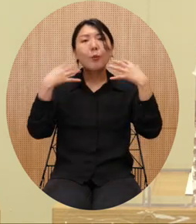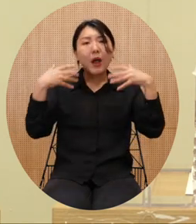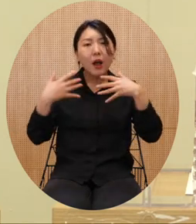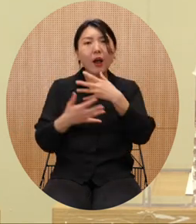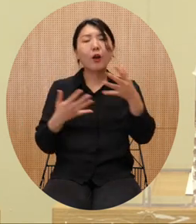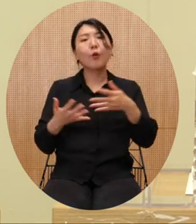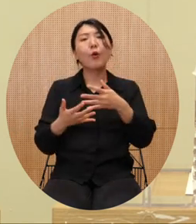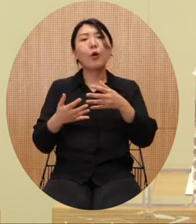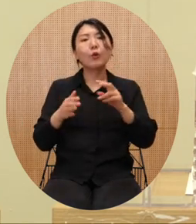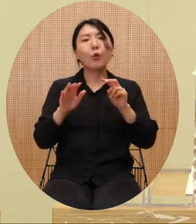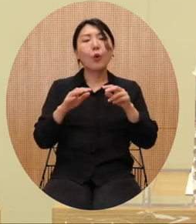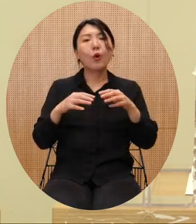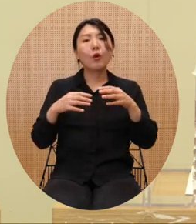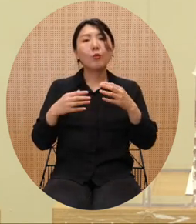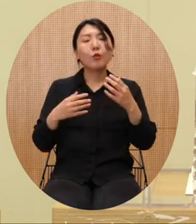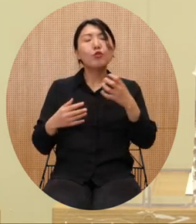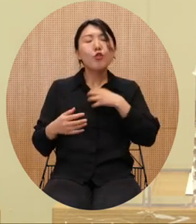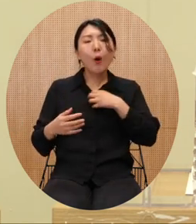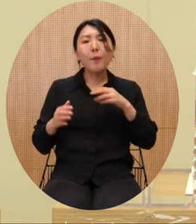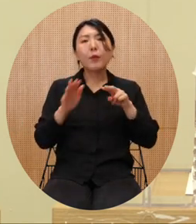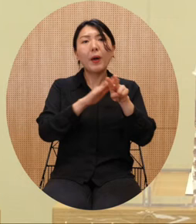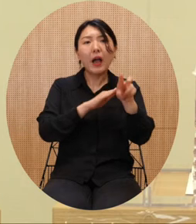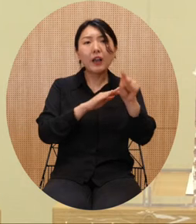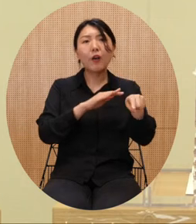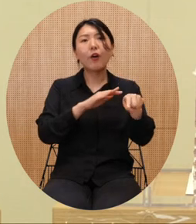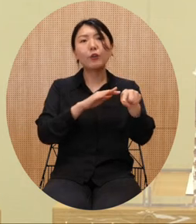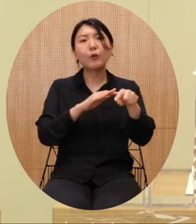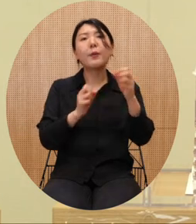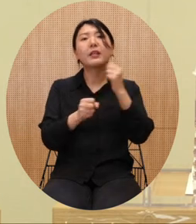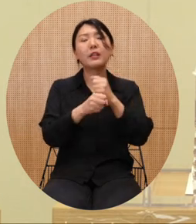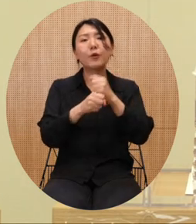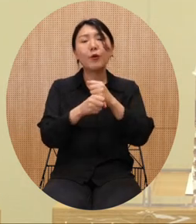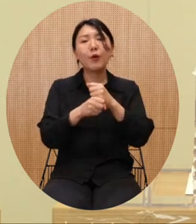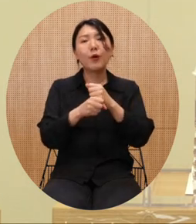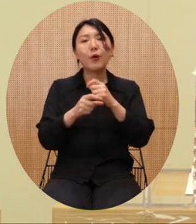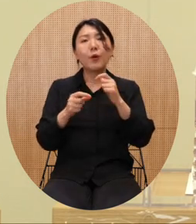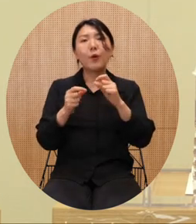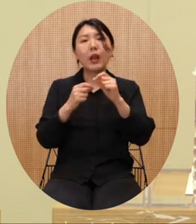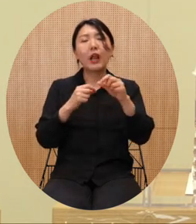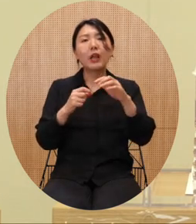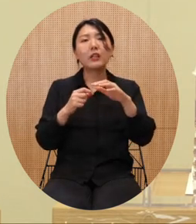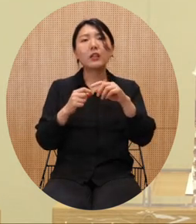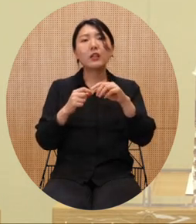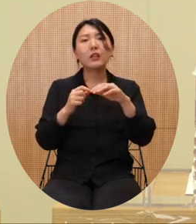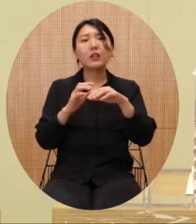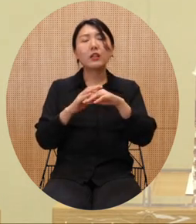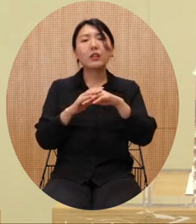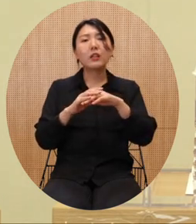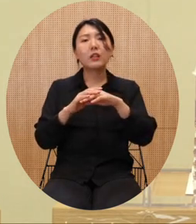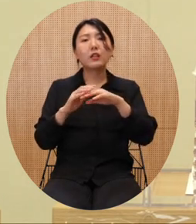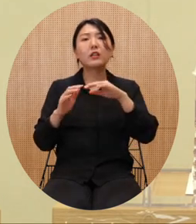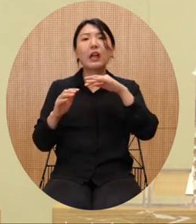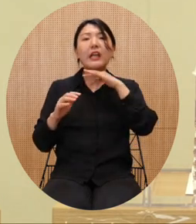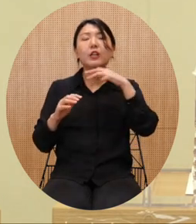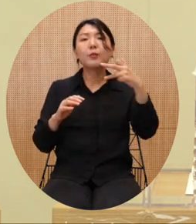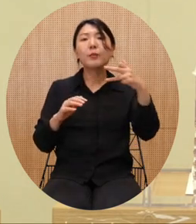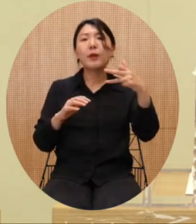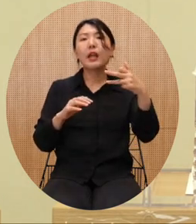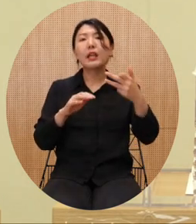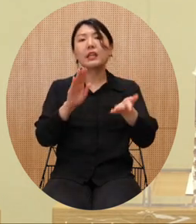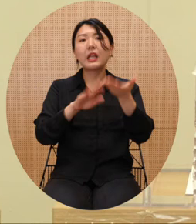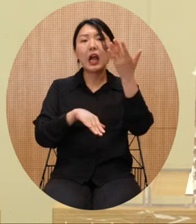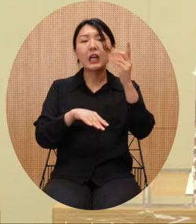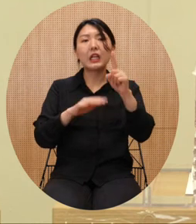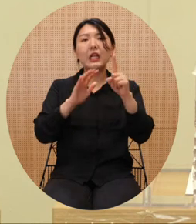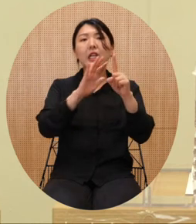환기, 방음, 재난 대비 등 구체적인 구조 성능 환경 기준을 설정해주고 장기적으로는 18세 이상의 성인은 1인 1실을